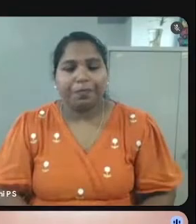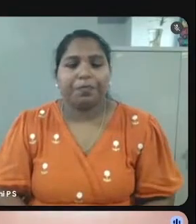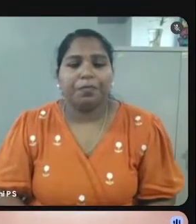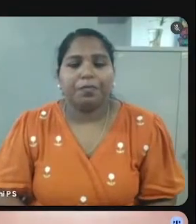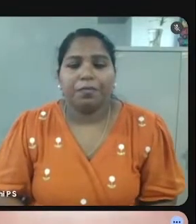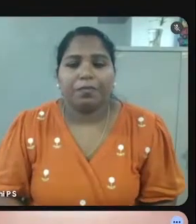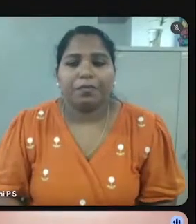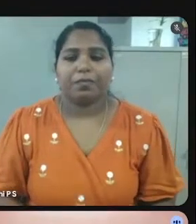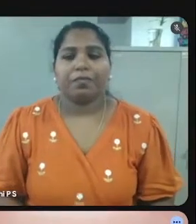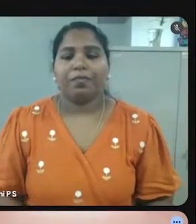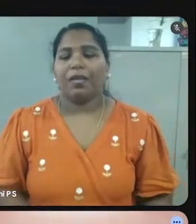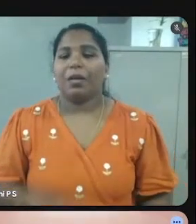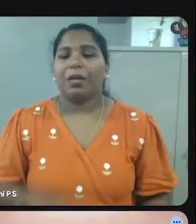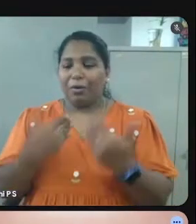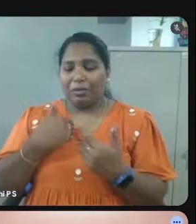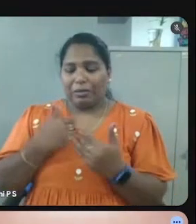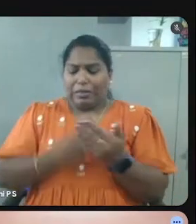ഒരു സ്റ്റിഗ്മ ആണ് കുറയും.